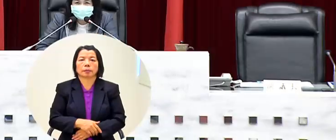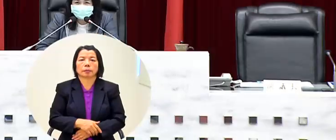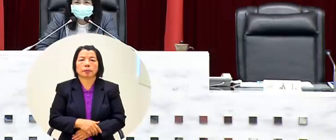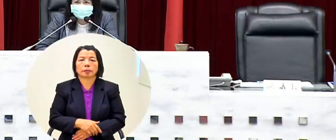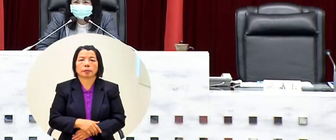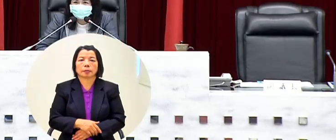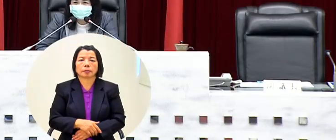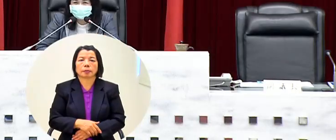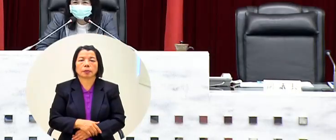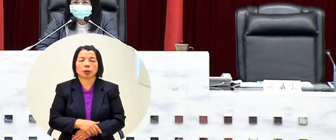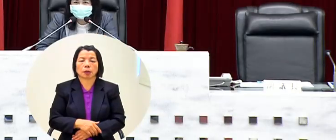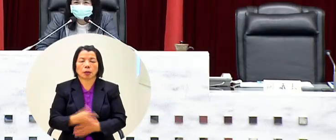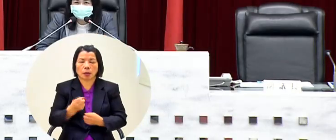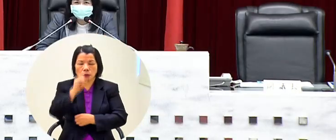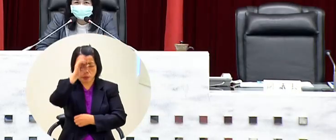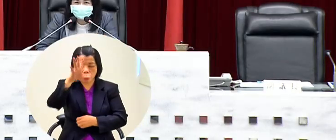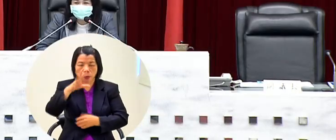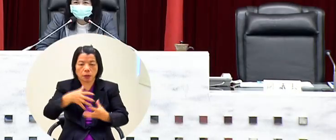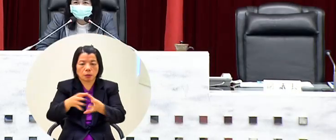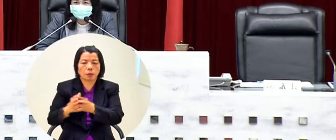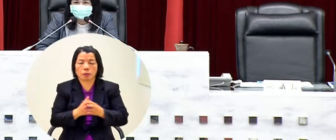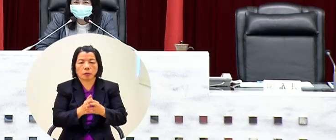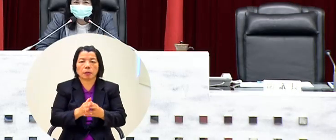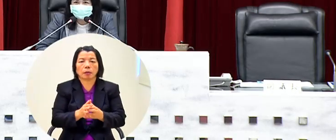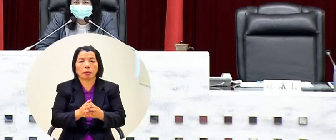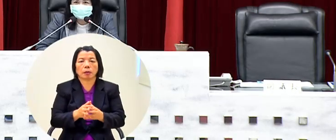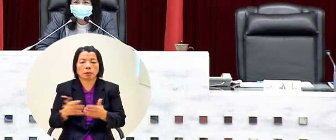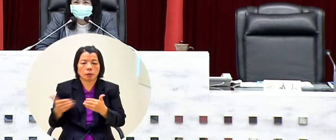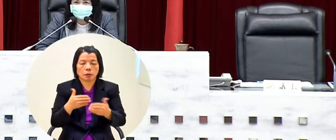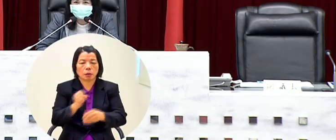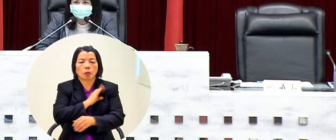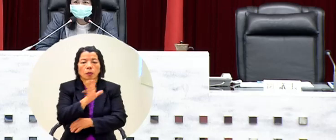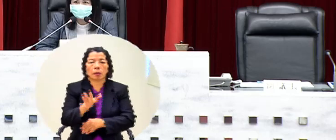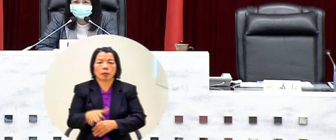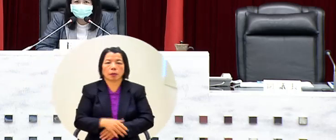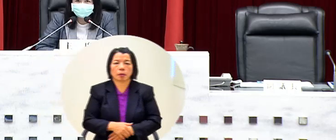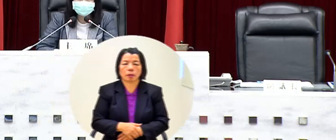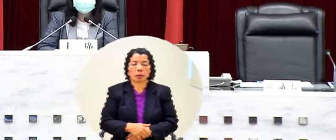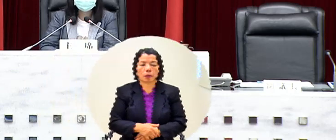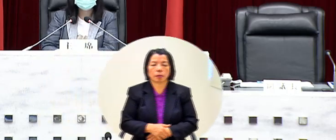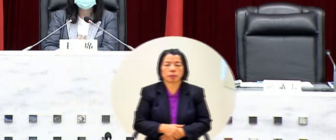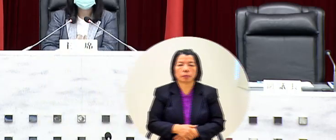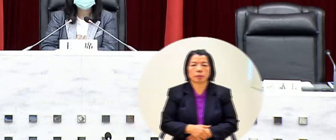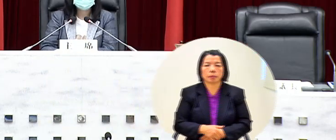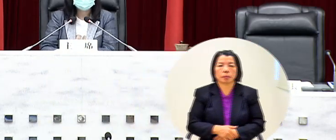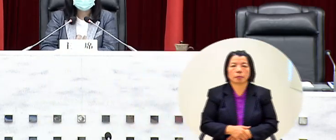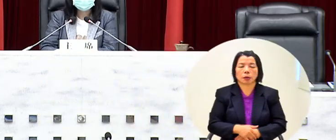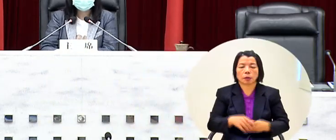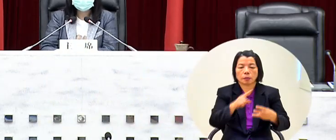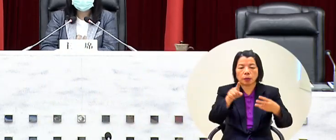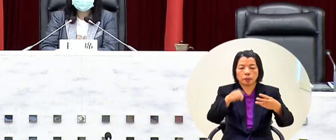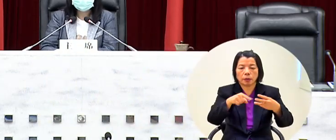那无党团结联盟。咨询完毕，我们请范之清议员发言。